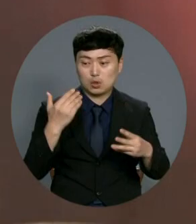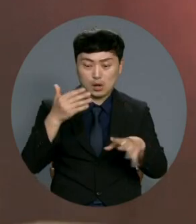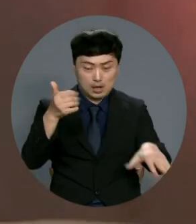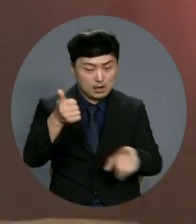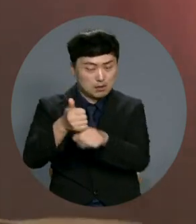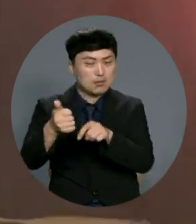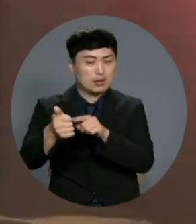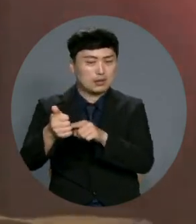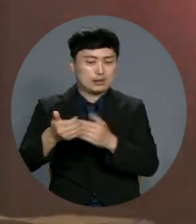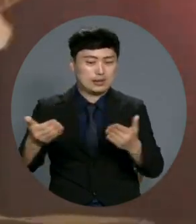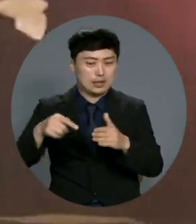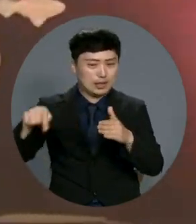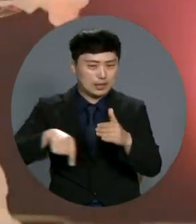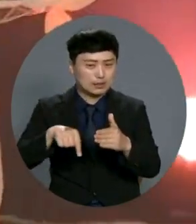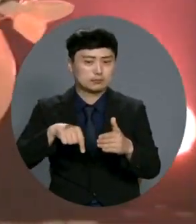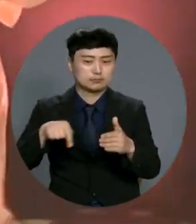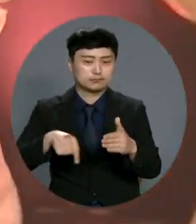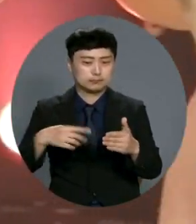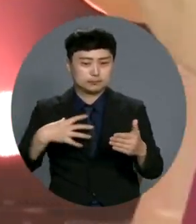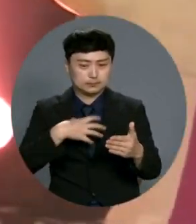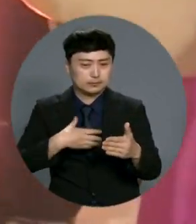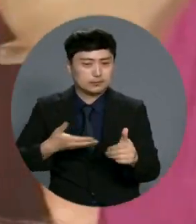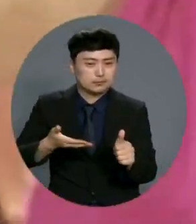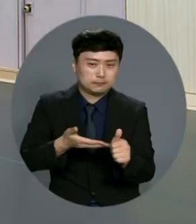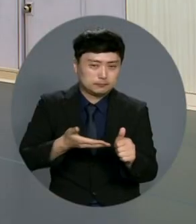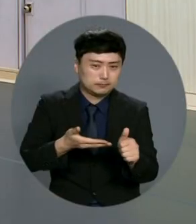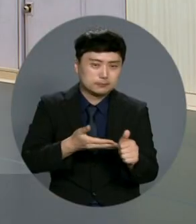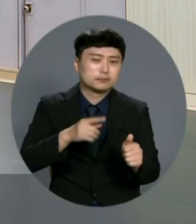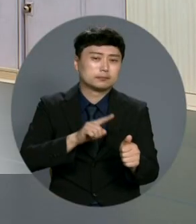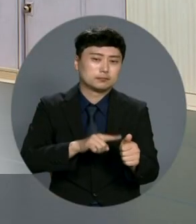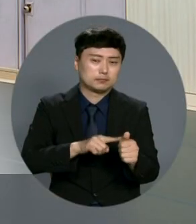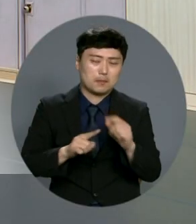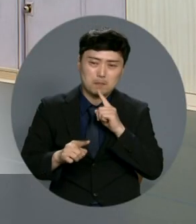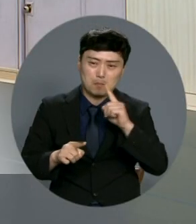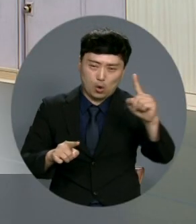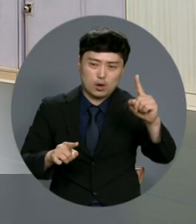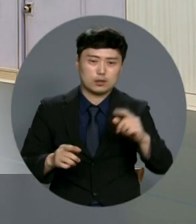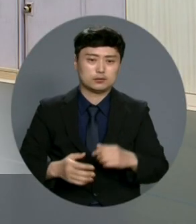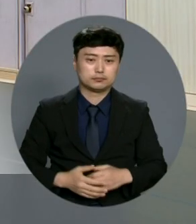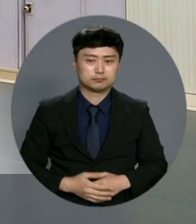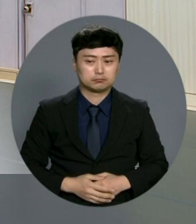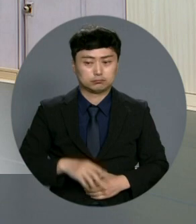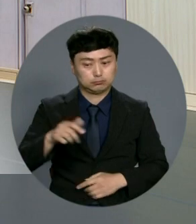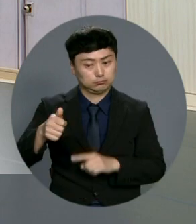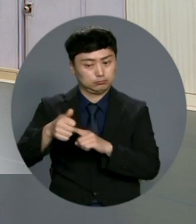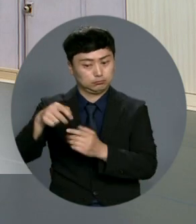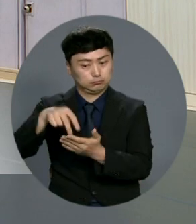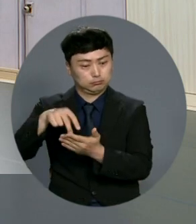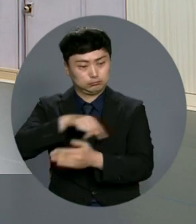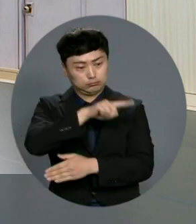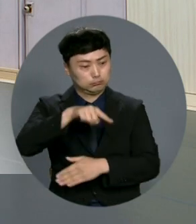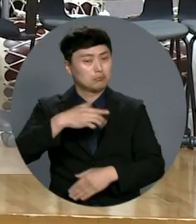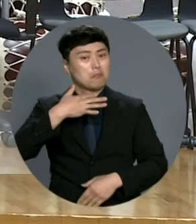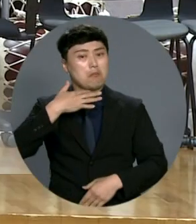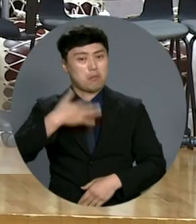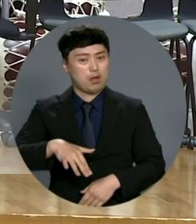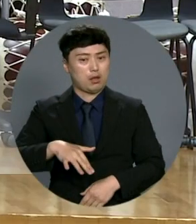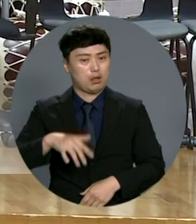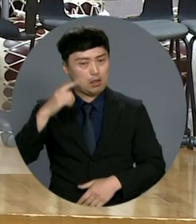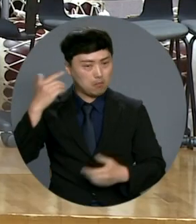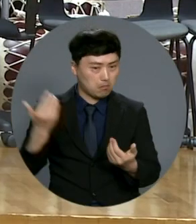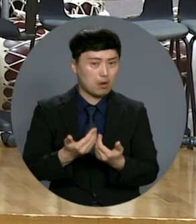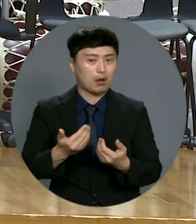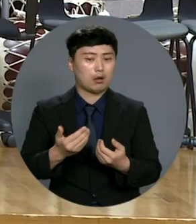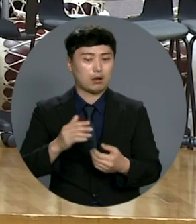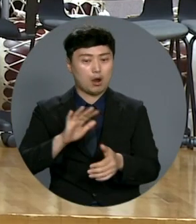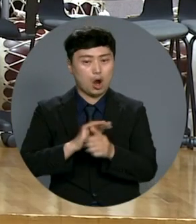내 괴롭힘으로 경상북도에 신고했습니다. 안무자가 단원들의 주장이 사실이 아니라고 반박하는 가운데